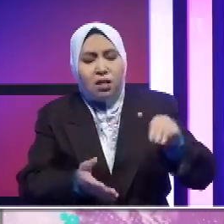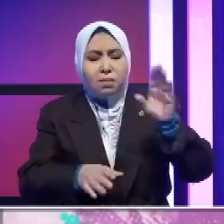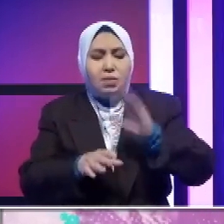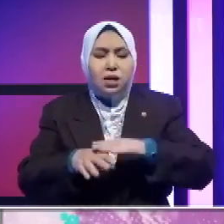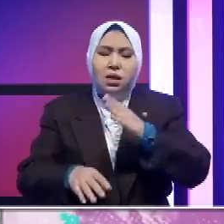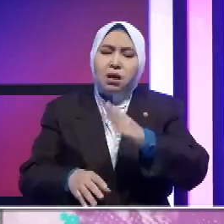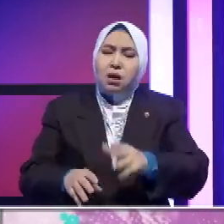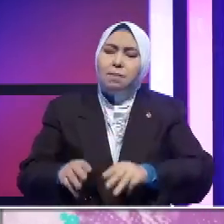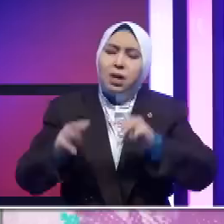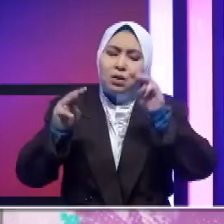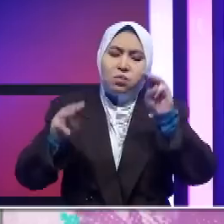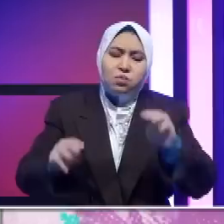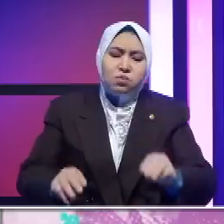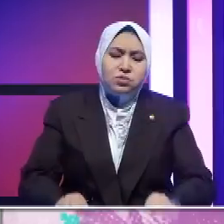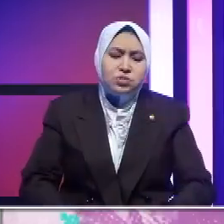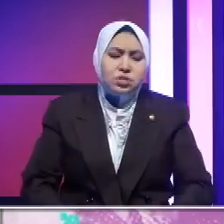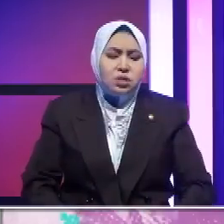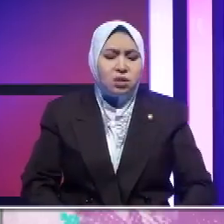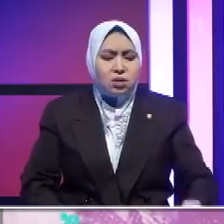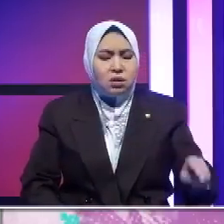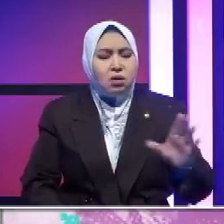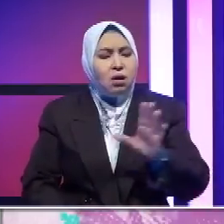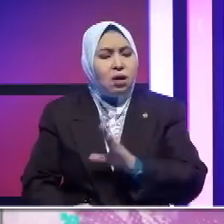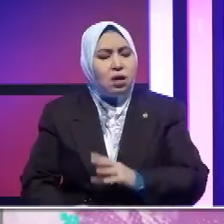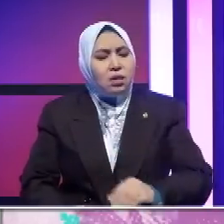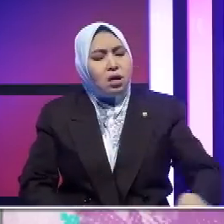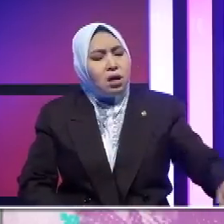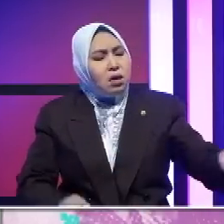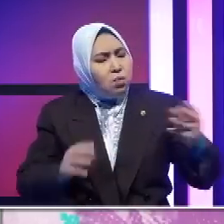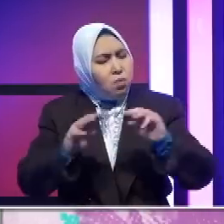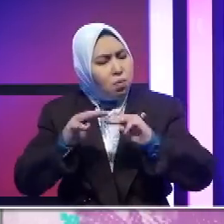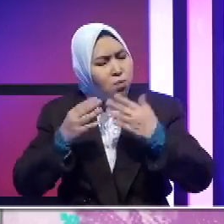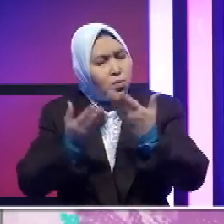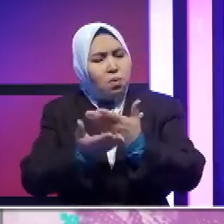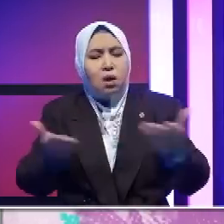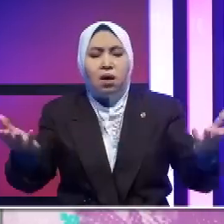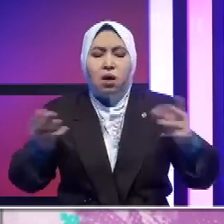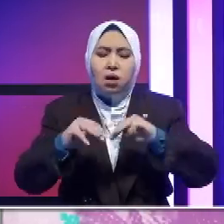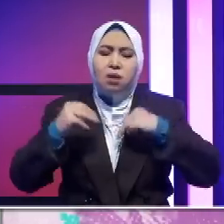للعباد ويا قوم